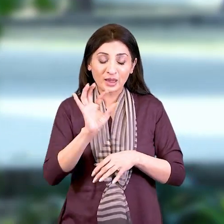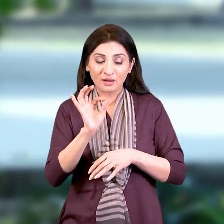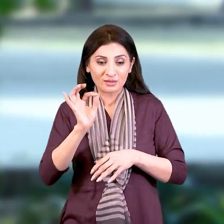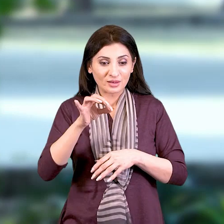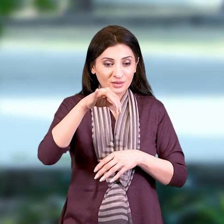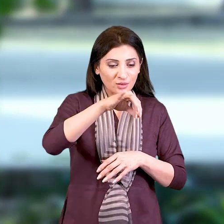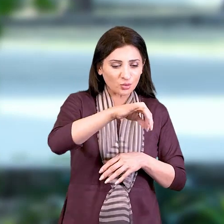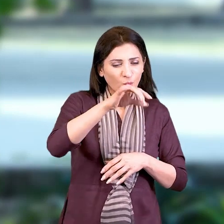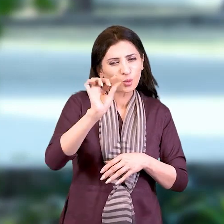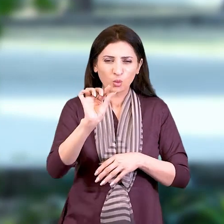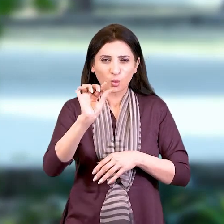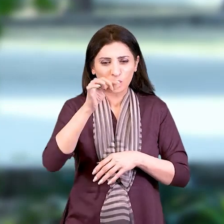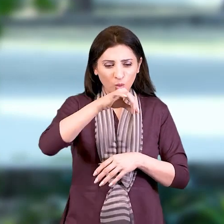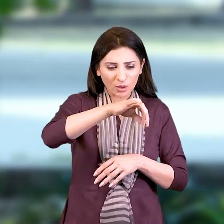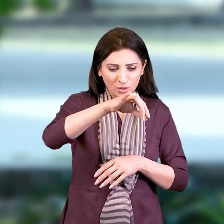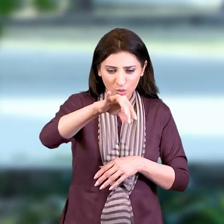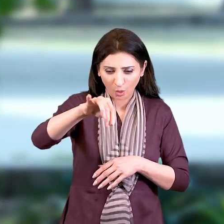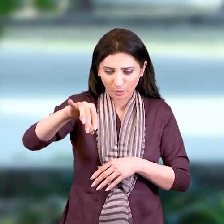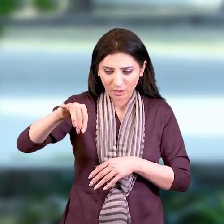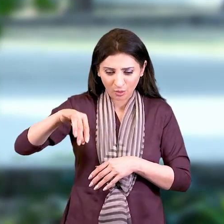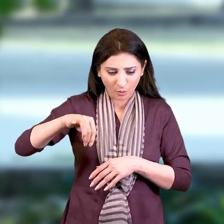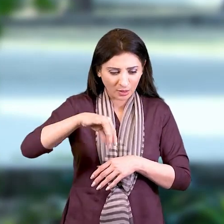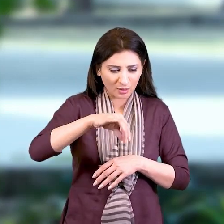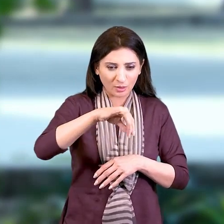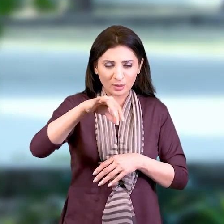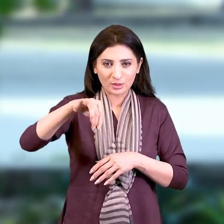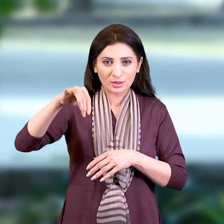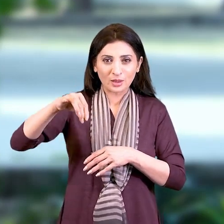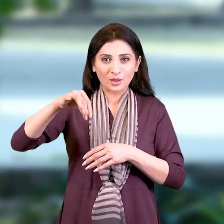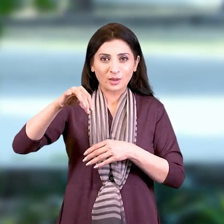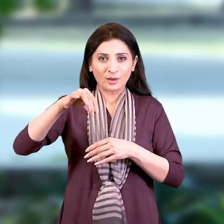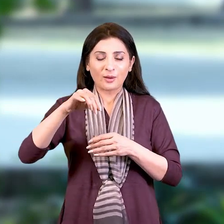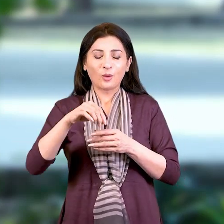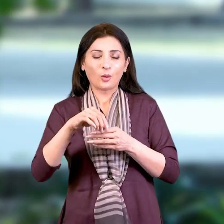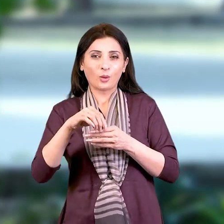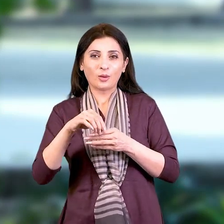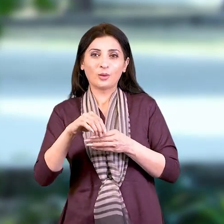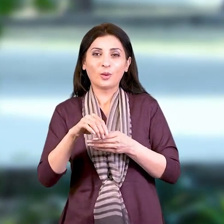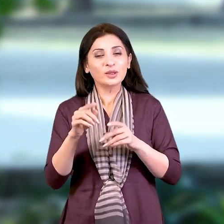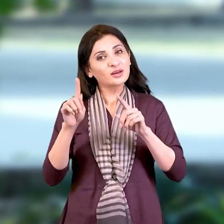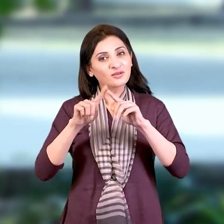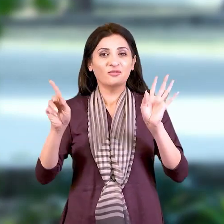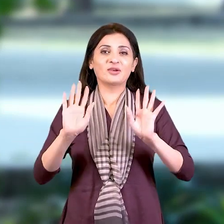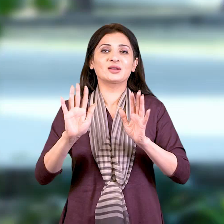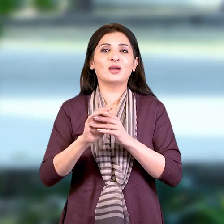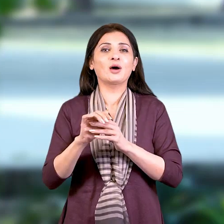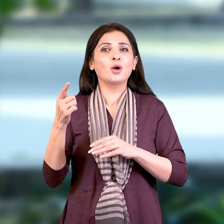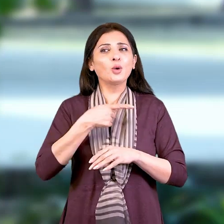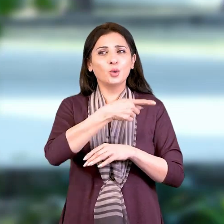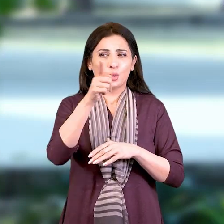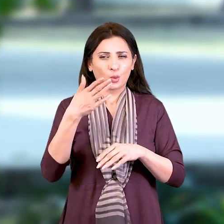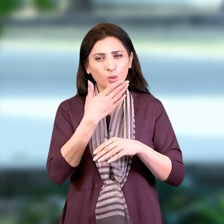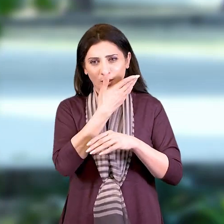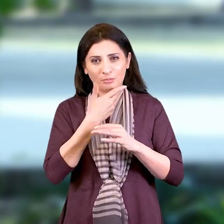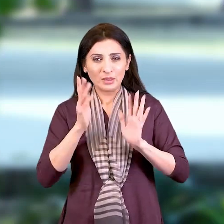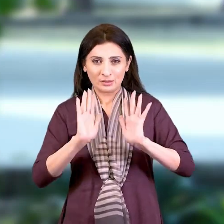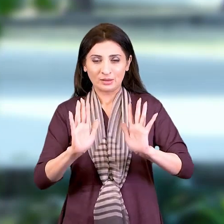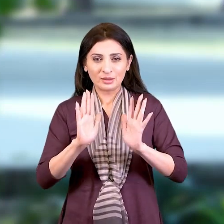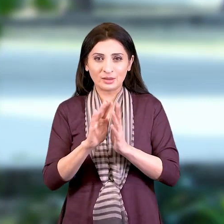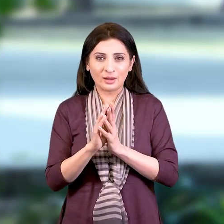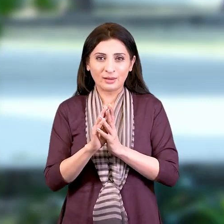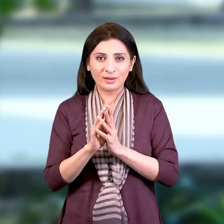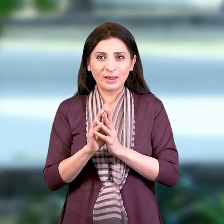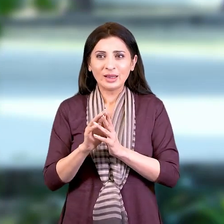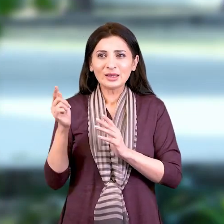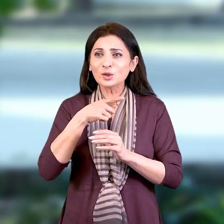so when we were bringing out this idea, a lot of people did, I mean, although they liked what we were making, but they did question us कि क्या ये चल